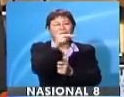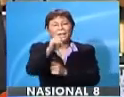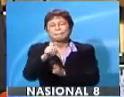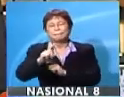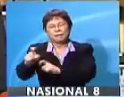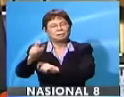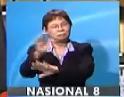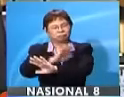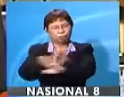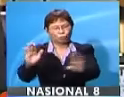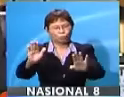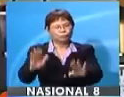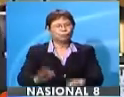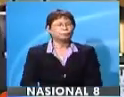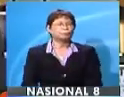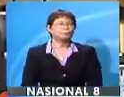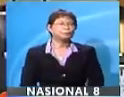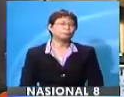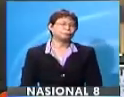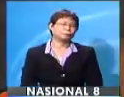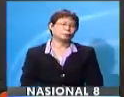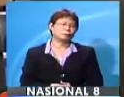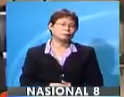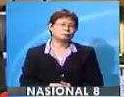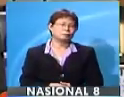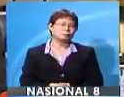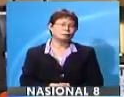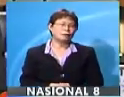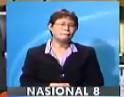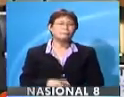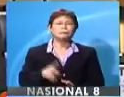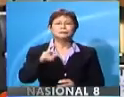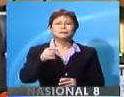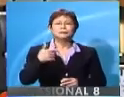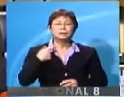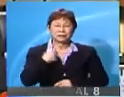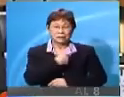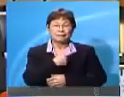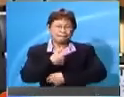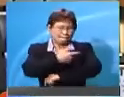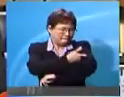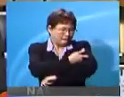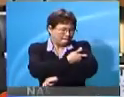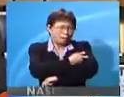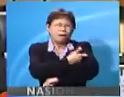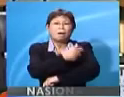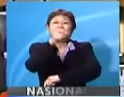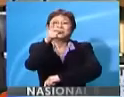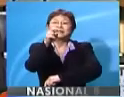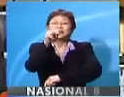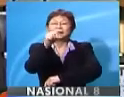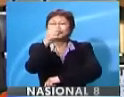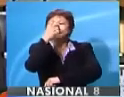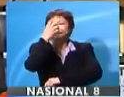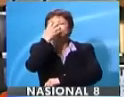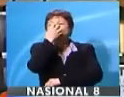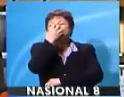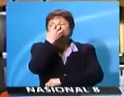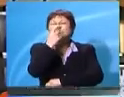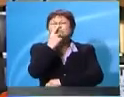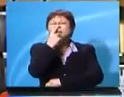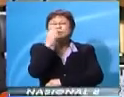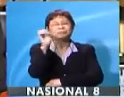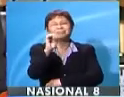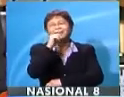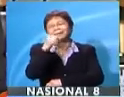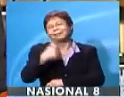kesihatan kita memang tak bagi. Yang bagi yang tak ada langsung DNA khinzir itu. Jadi jangan bimbang bab Islam tak